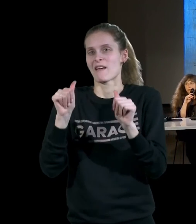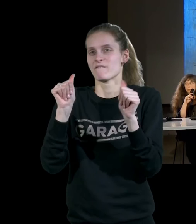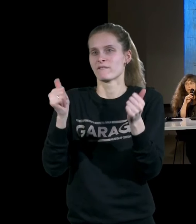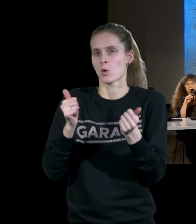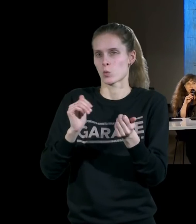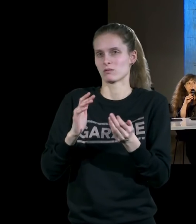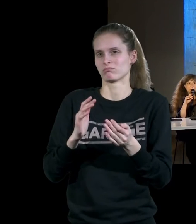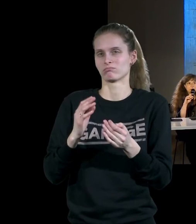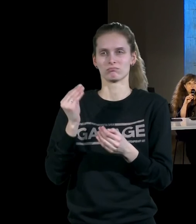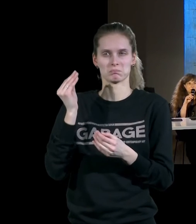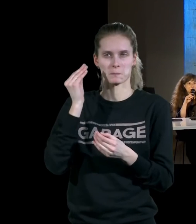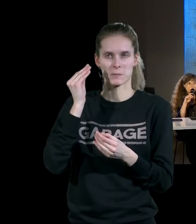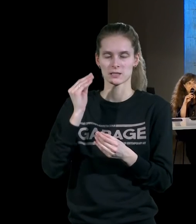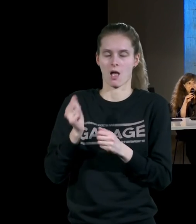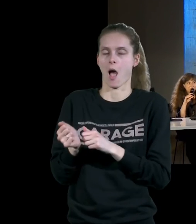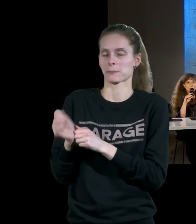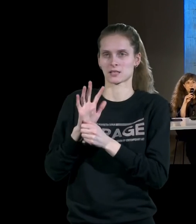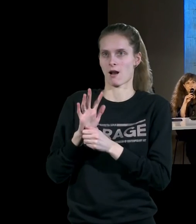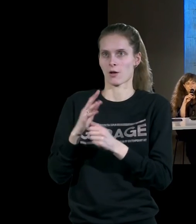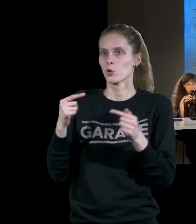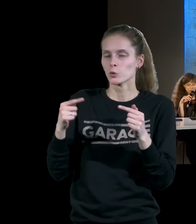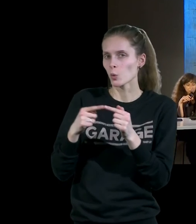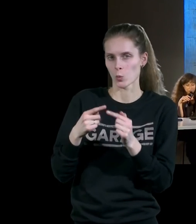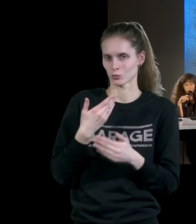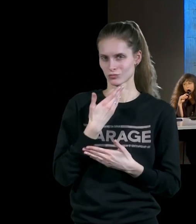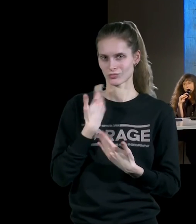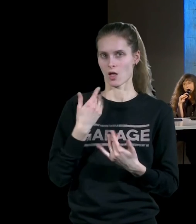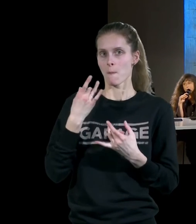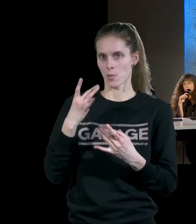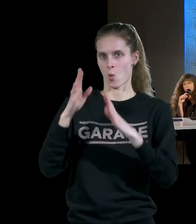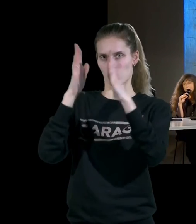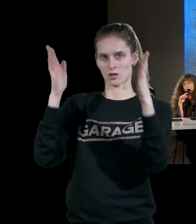условна, это, в общем, совершенно абстрактное по своим задачам живописное полотно.